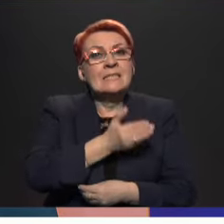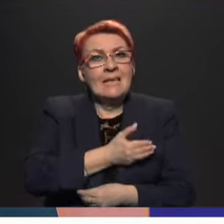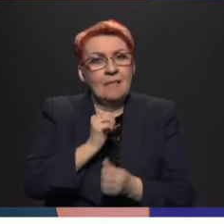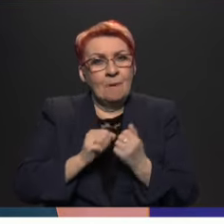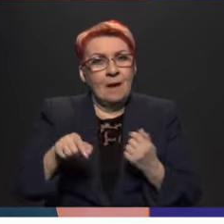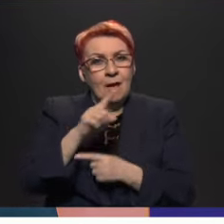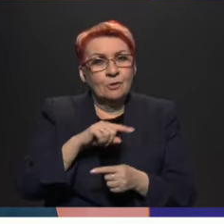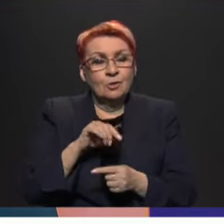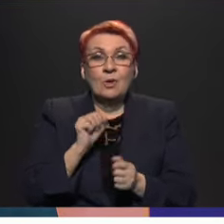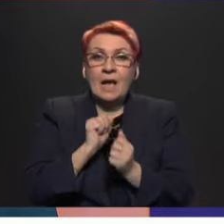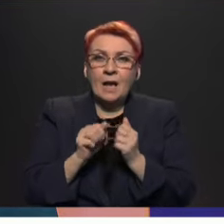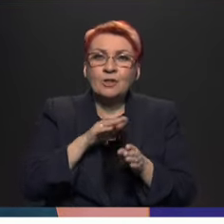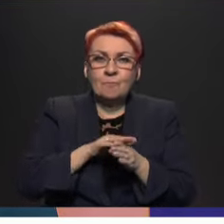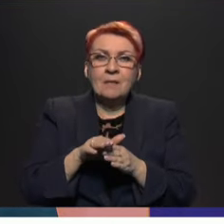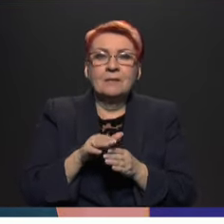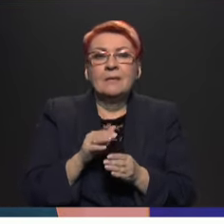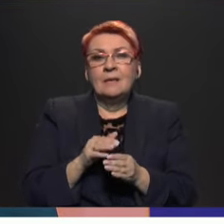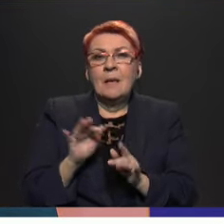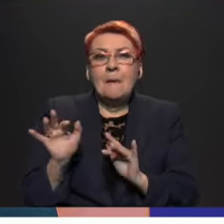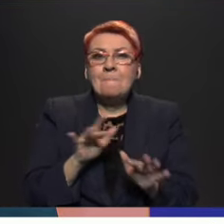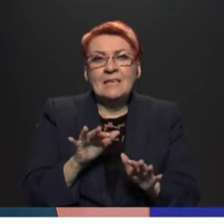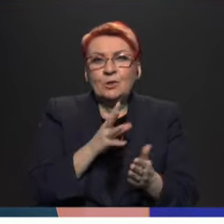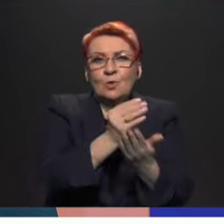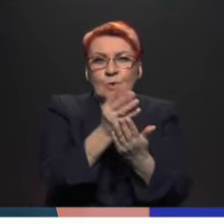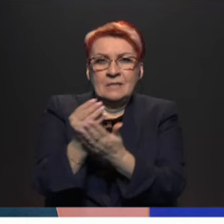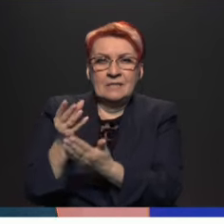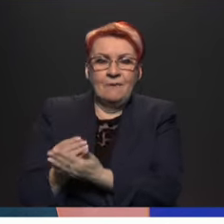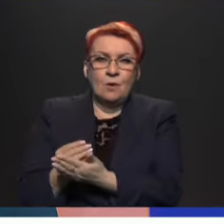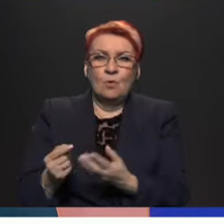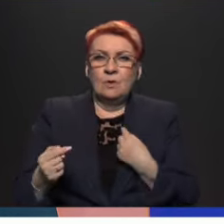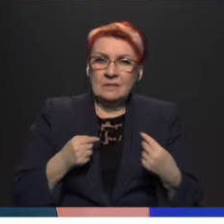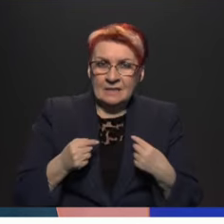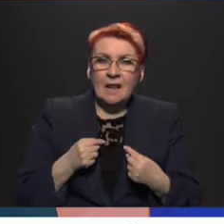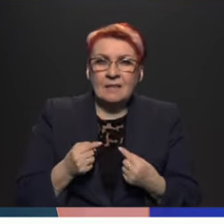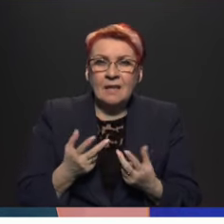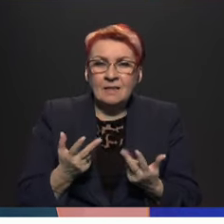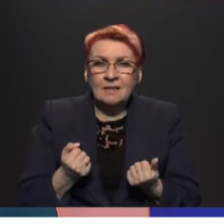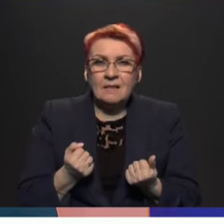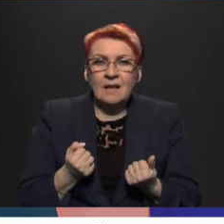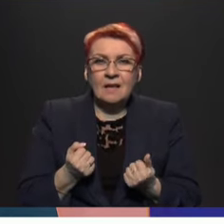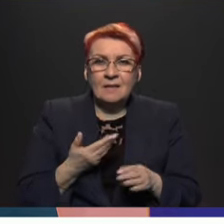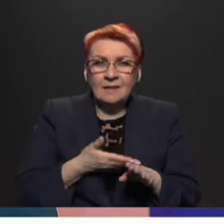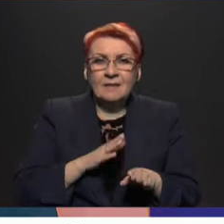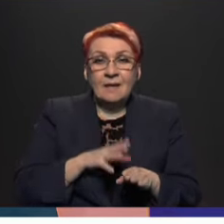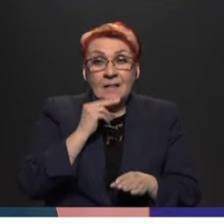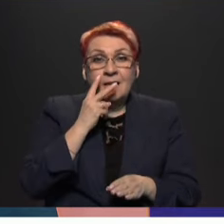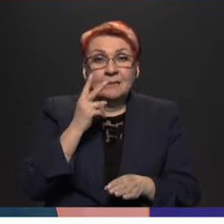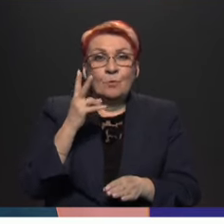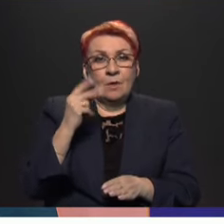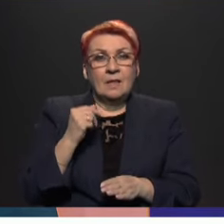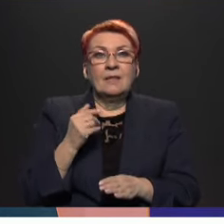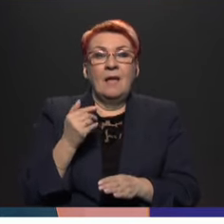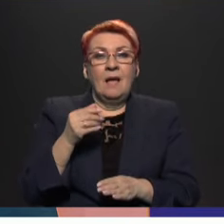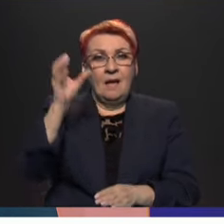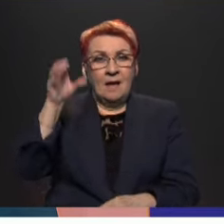выполняет какую-то миссию на этой земле, страдает тоже. Да? И мы, когда смотрим на крест и